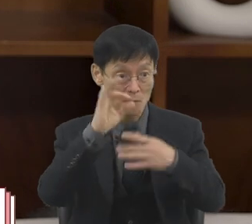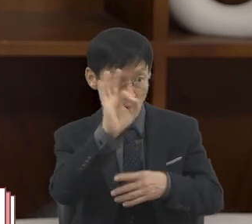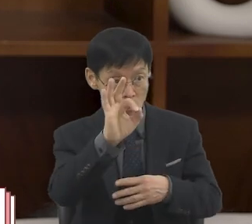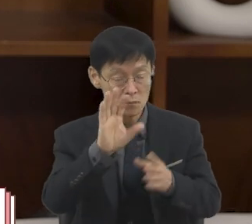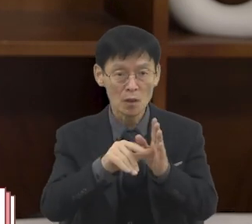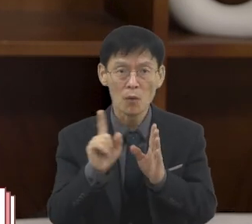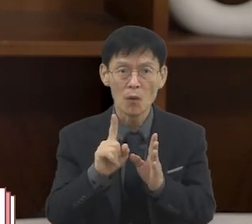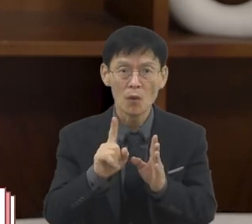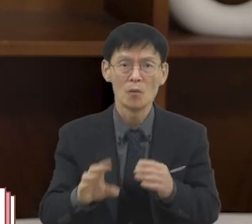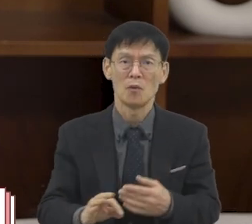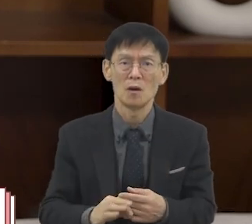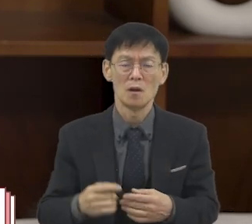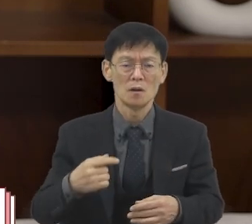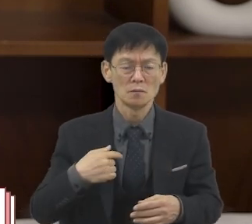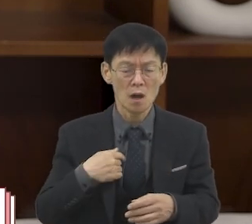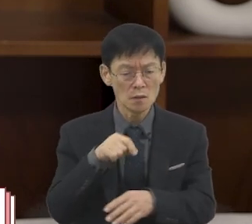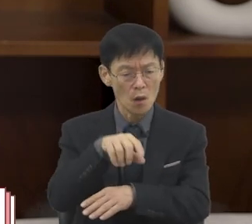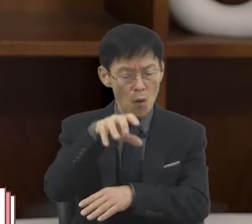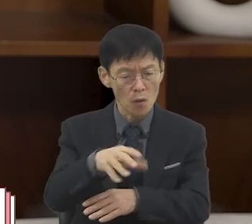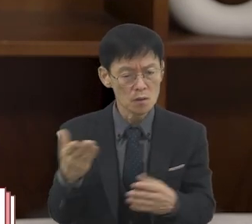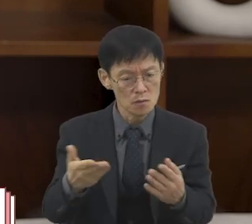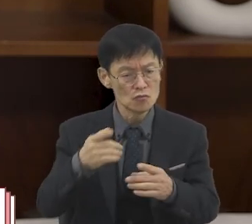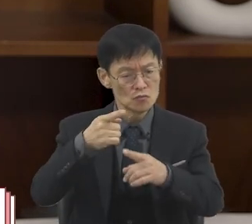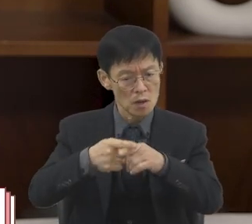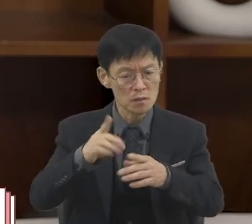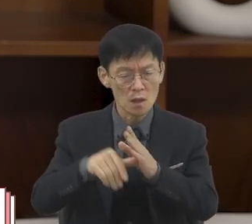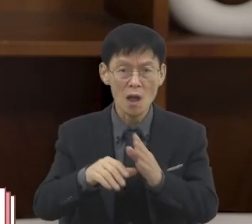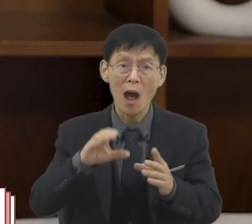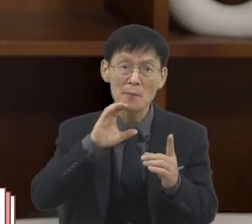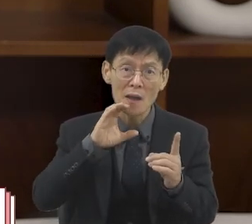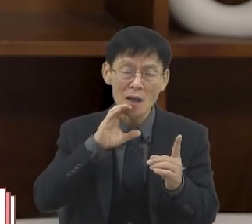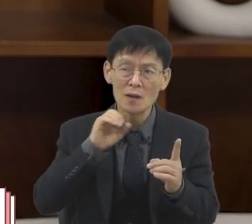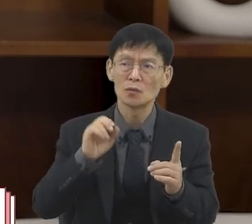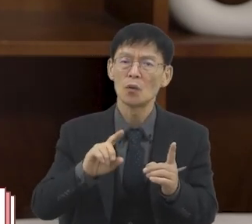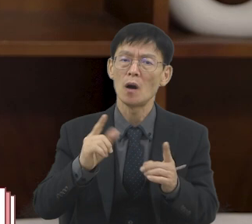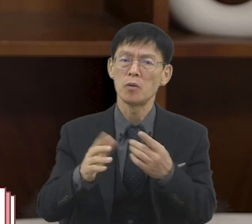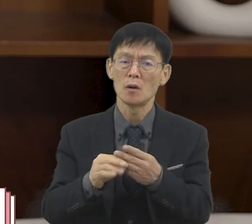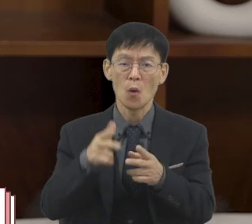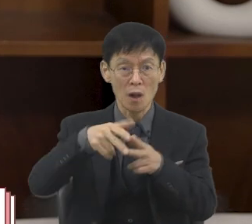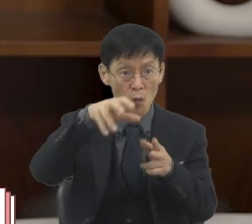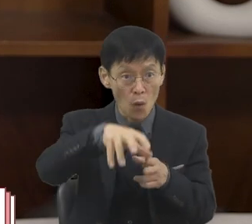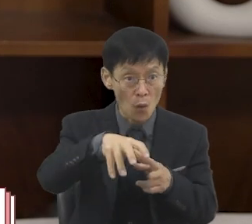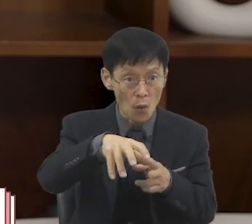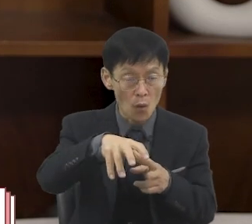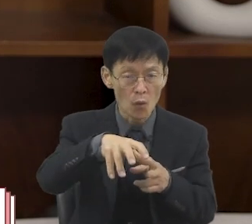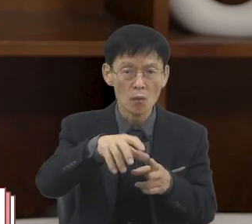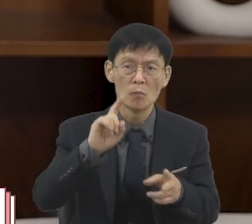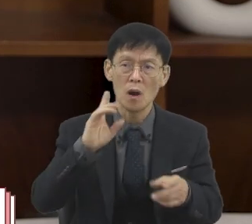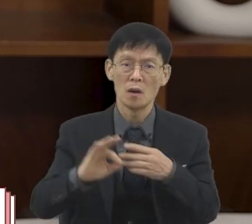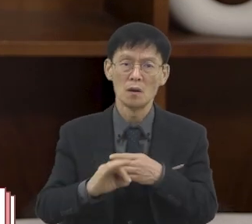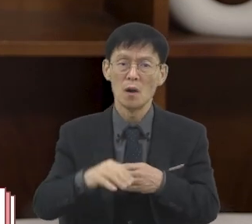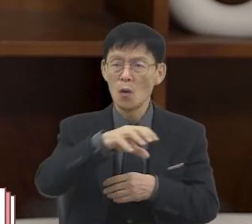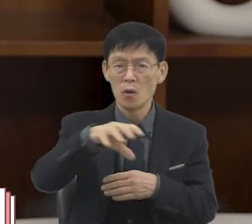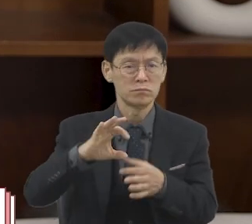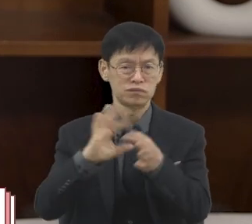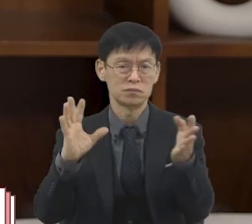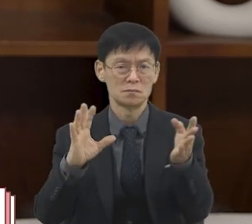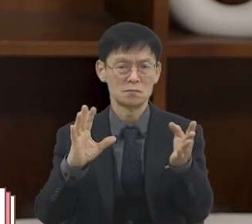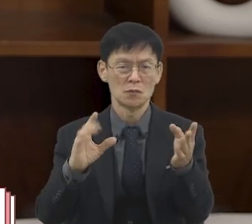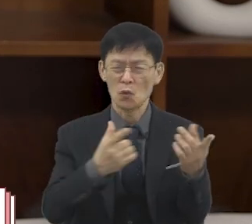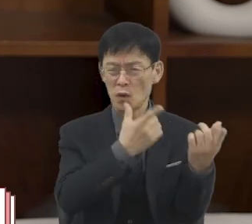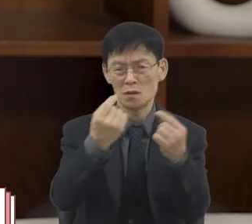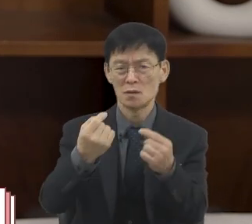보여드릴 영상들은 내가 사무실에서 근무하든 카페에서 근무하든 공장에서 근무하든 장소와